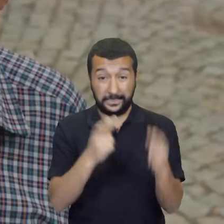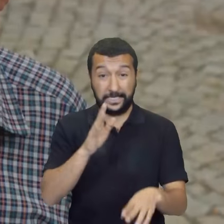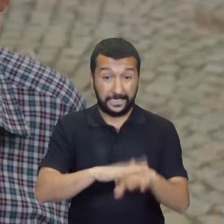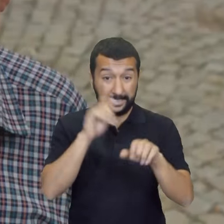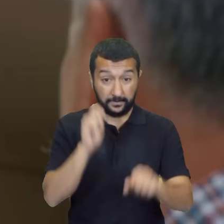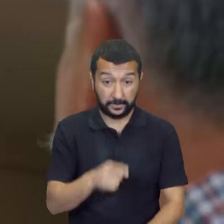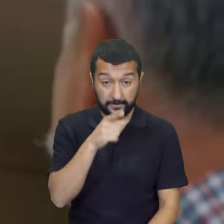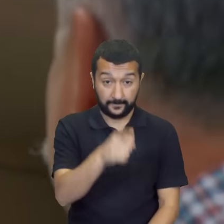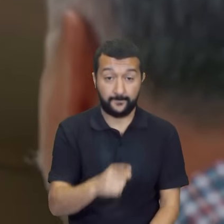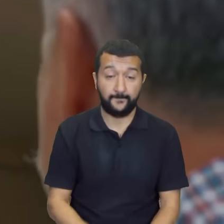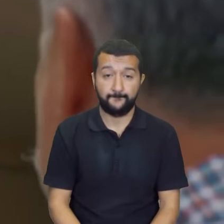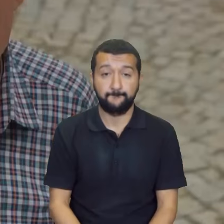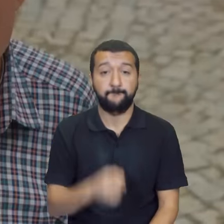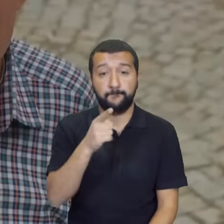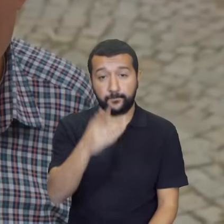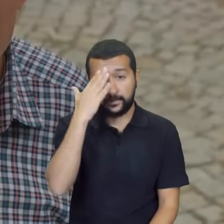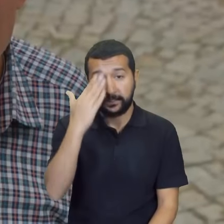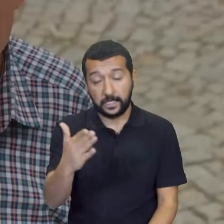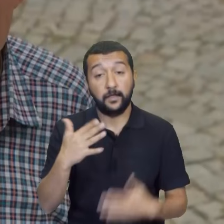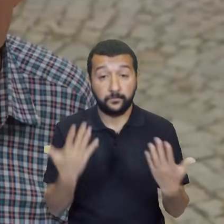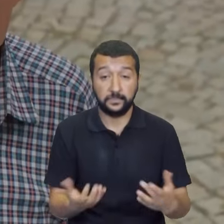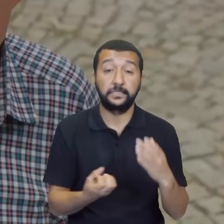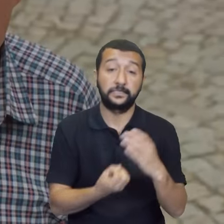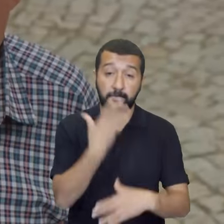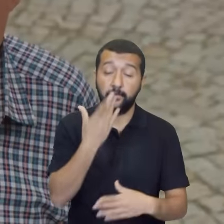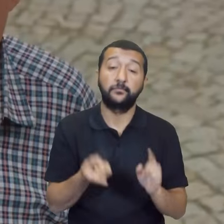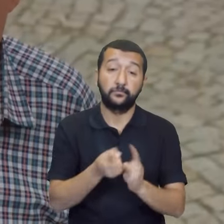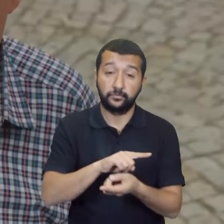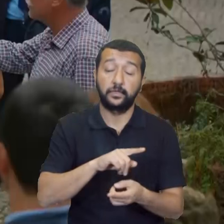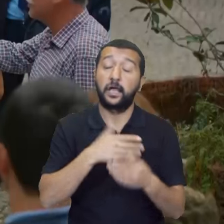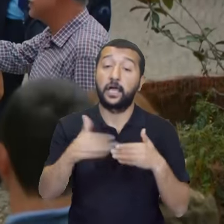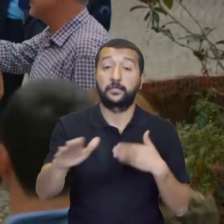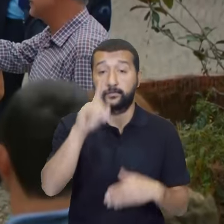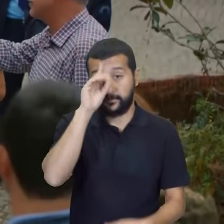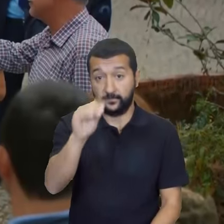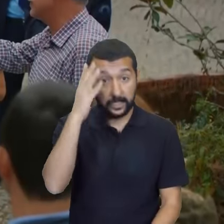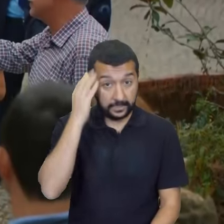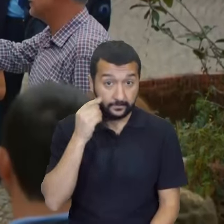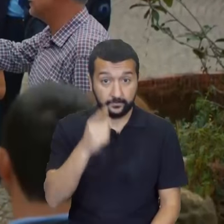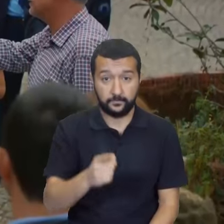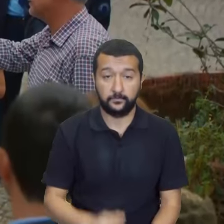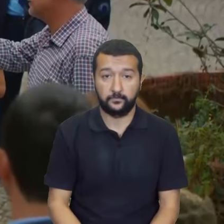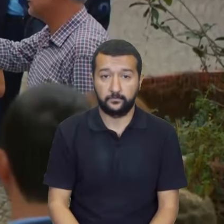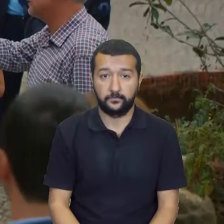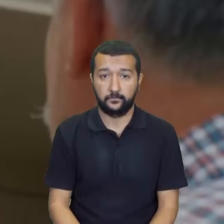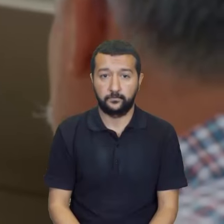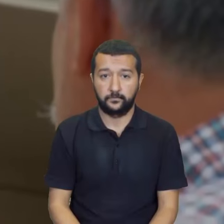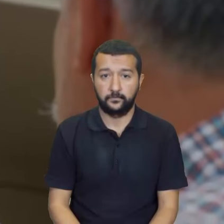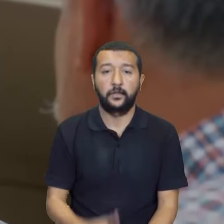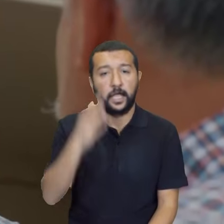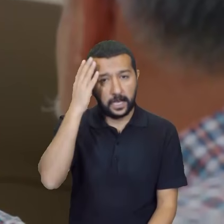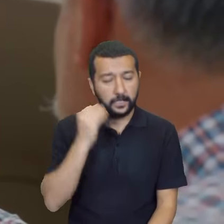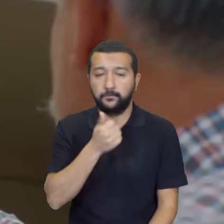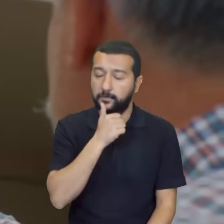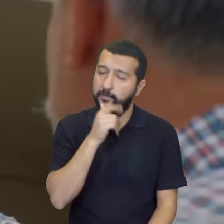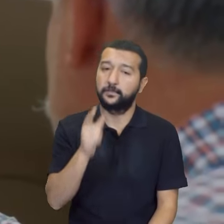sahtekarlık yaparsan selamımızı da sabahımızı da ayır. Bilmem anlatabildim.